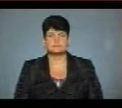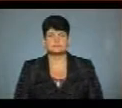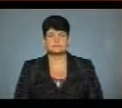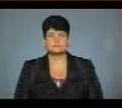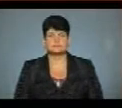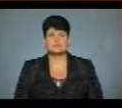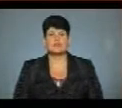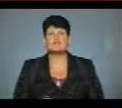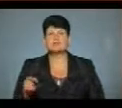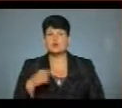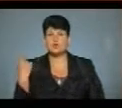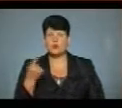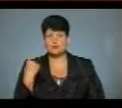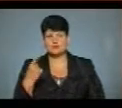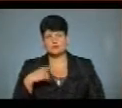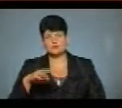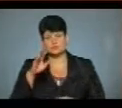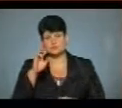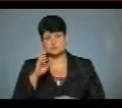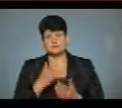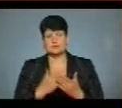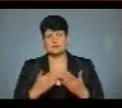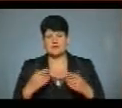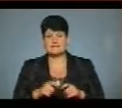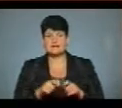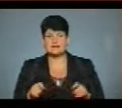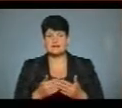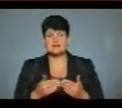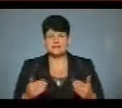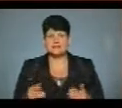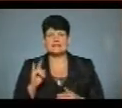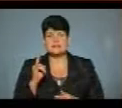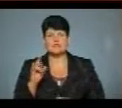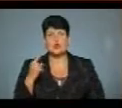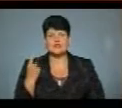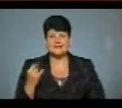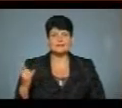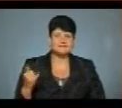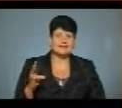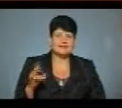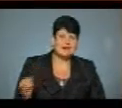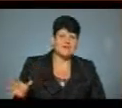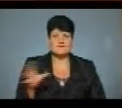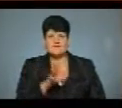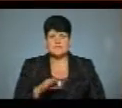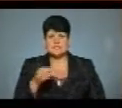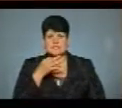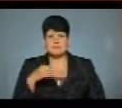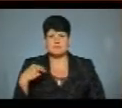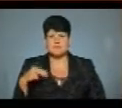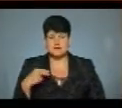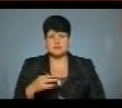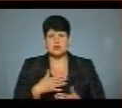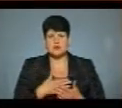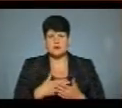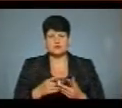В Тернопільському обласному краєзнавчому музеї відкрили виставку «Дитинство одне на всіх». Про це повідомила президент громадської організації «Ділові